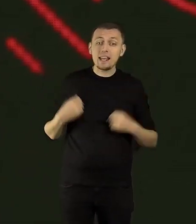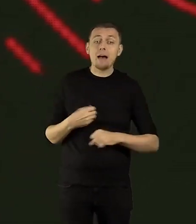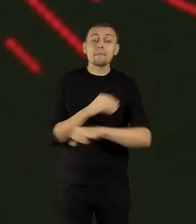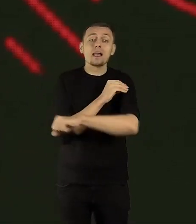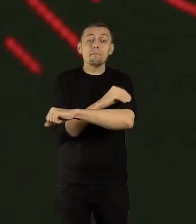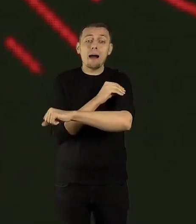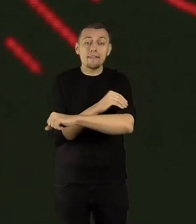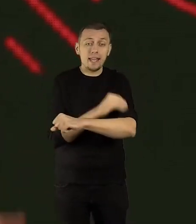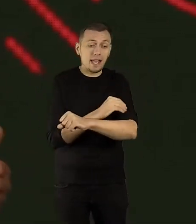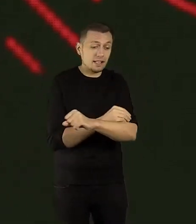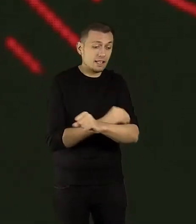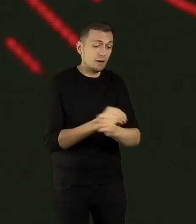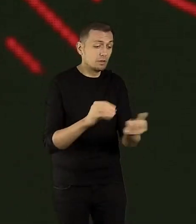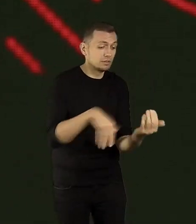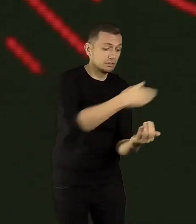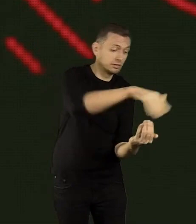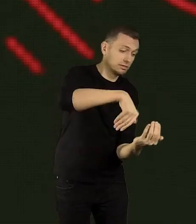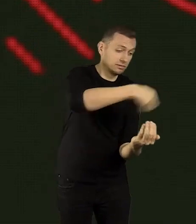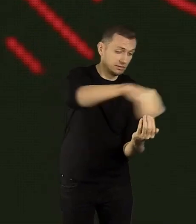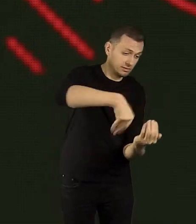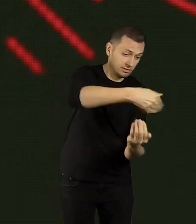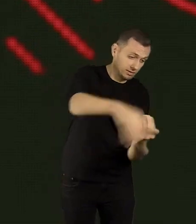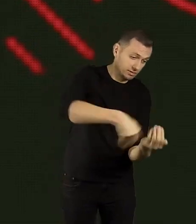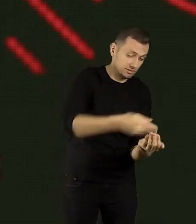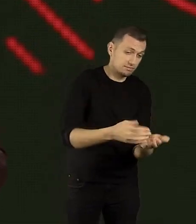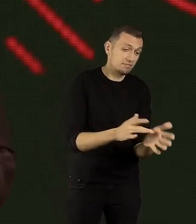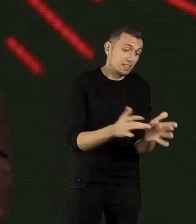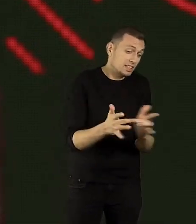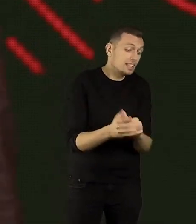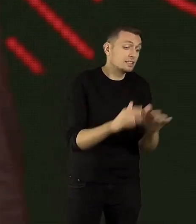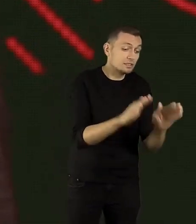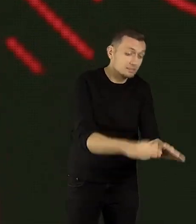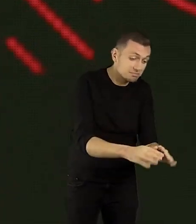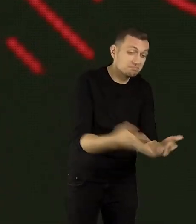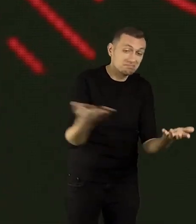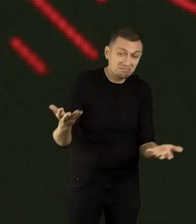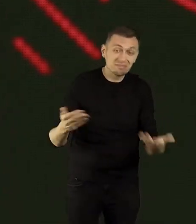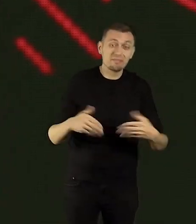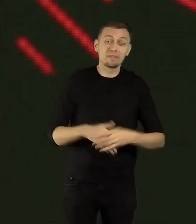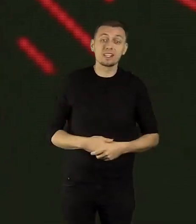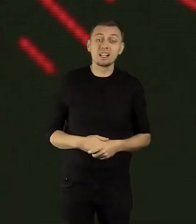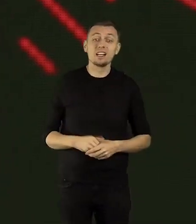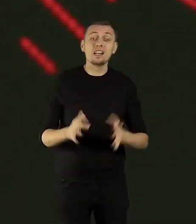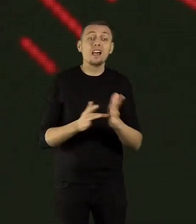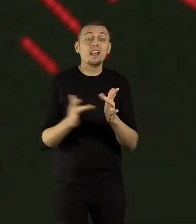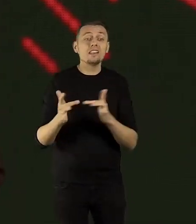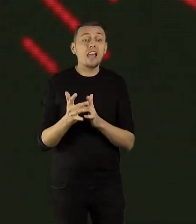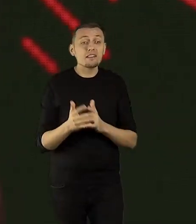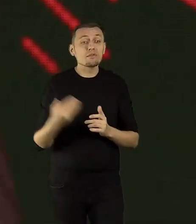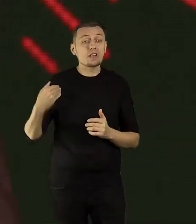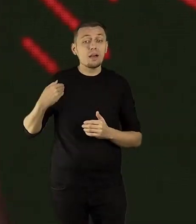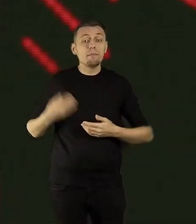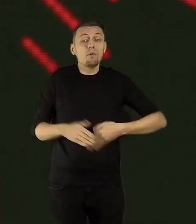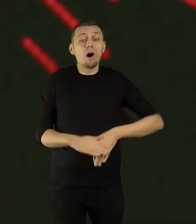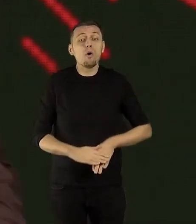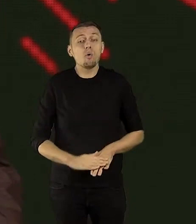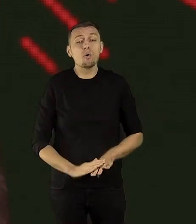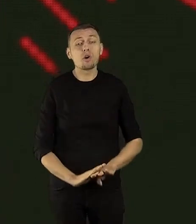sposób Jezus przyszedł na świat. Urodzony w zapomnianej wiosce, urodzony w